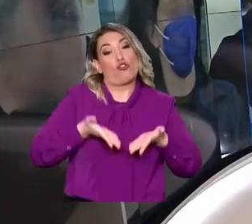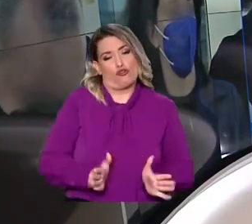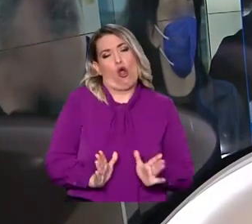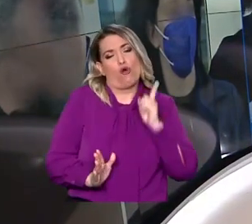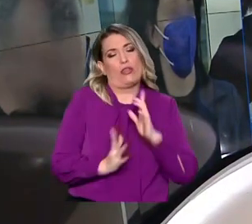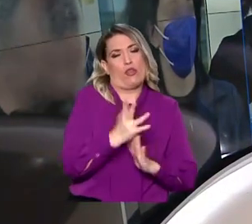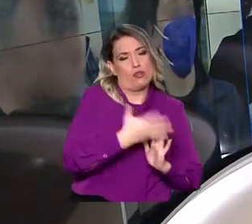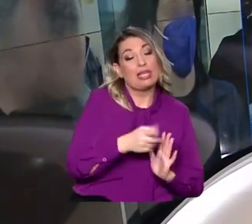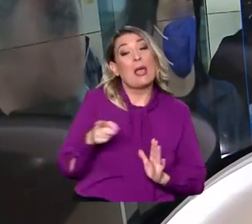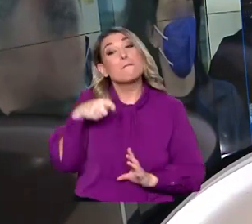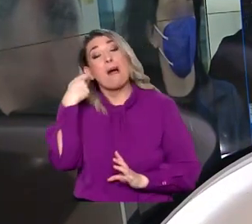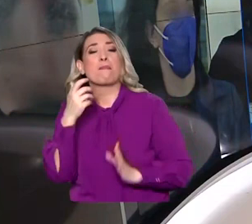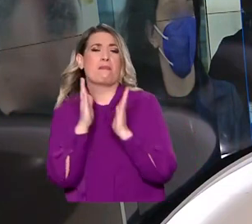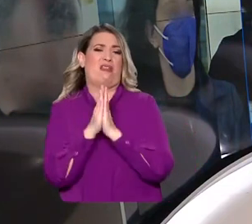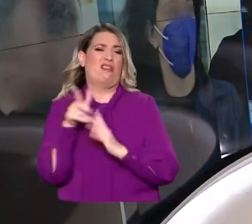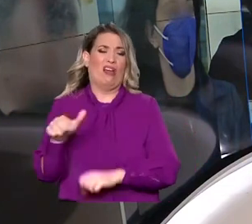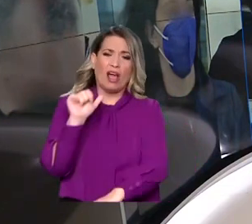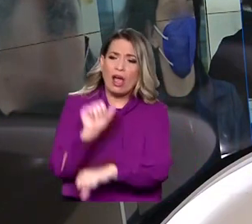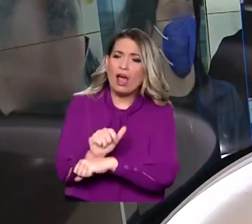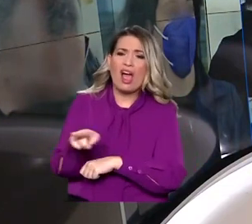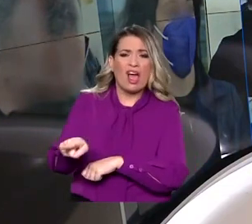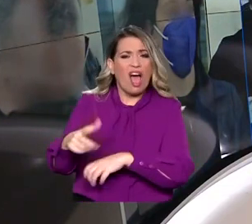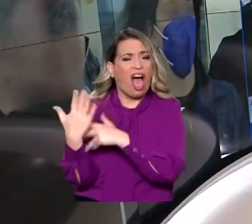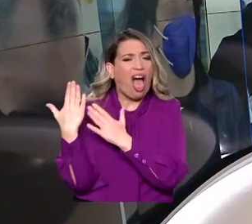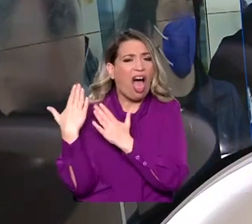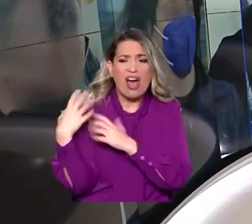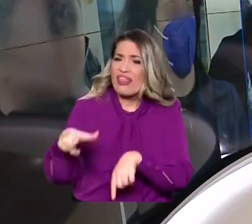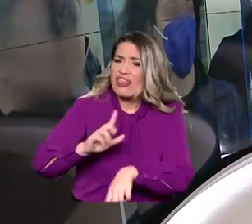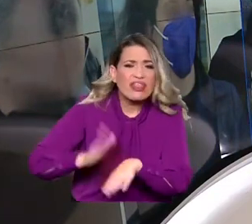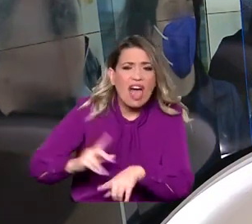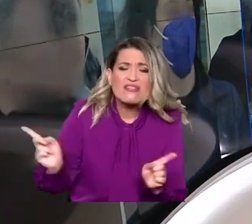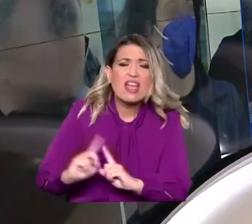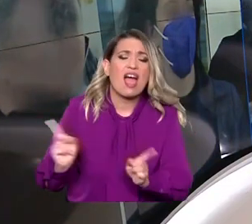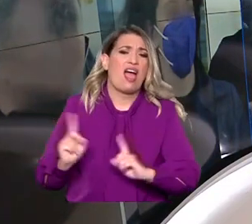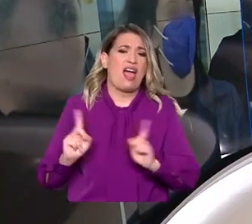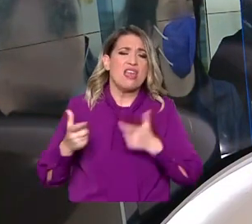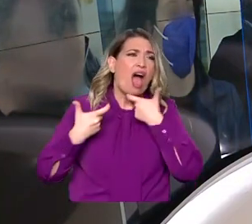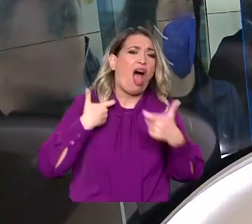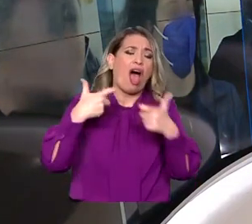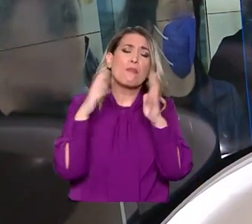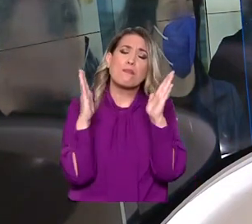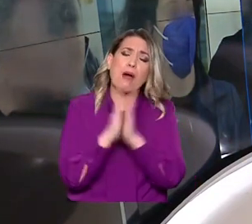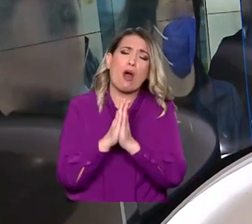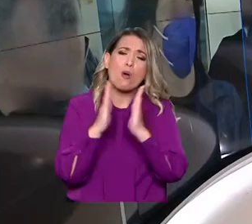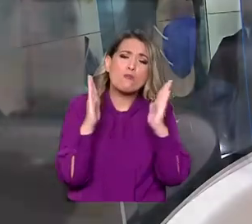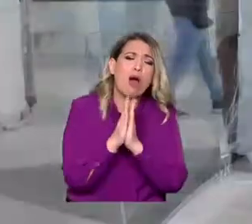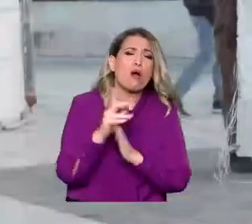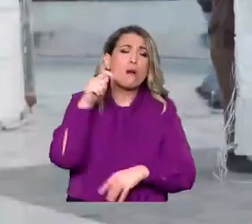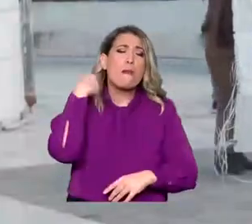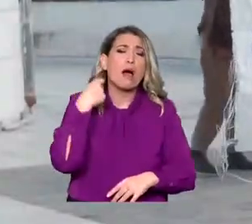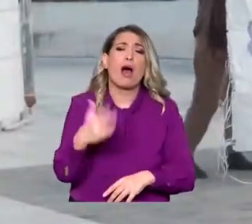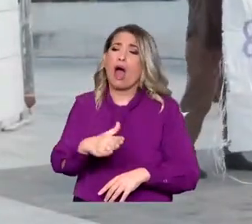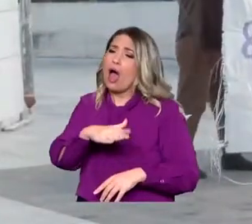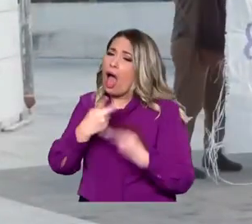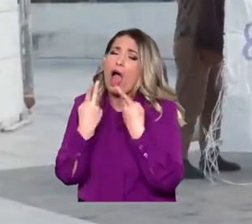να αποφυλακιστεί ότι δεν έχει δηλαδή καμία ευθύνη για αυτή την υπόθεση μία ένταση που συνε σχίστηκε και μέσα στο δικαστήριο